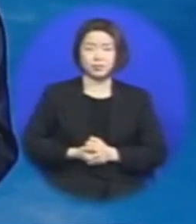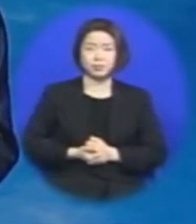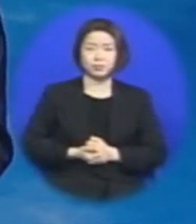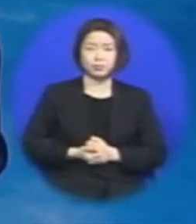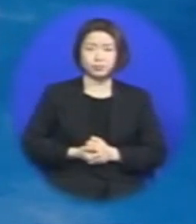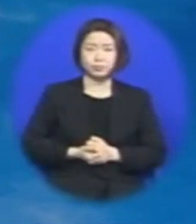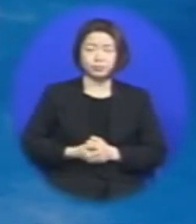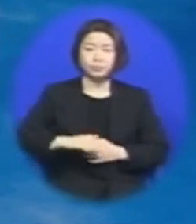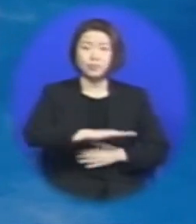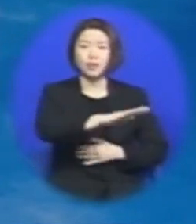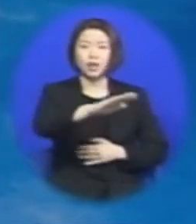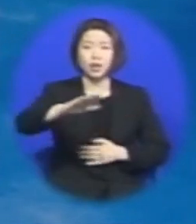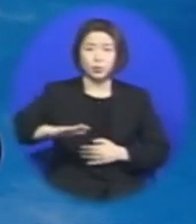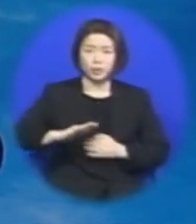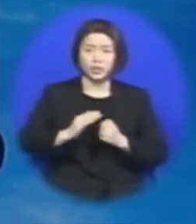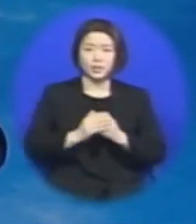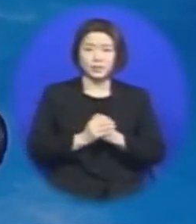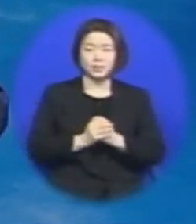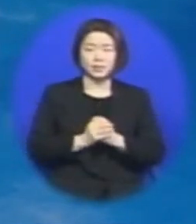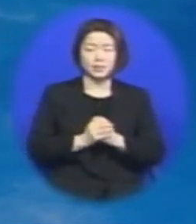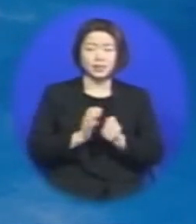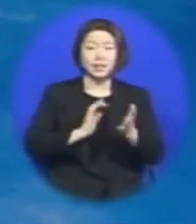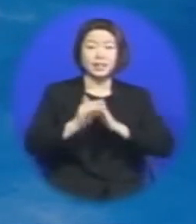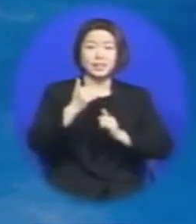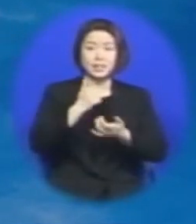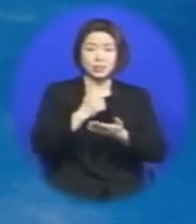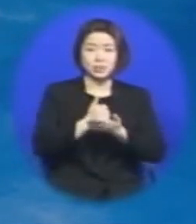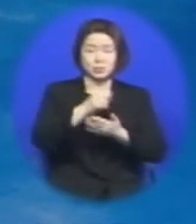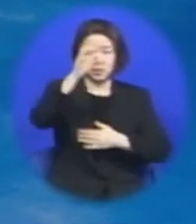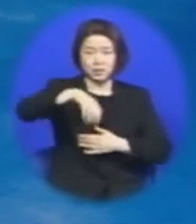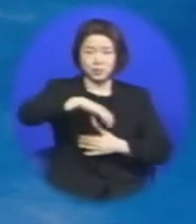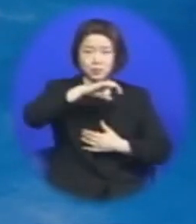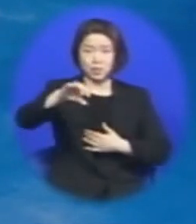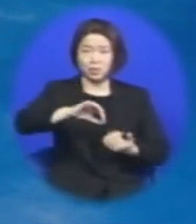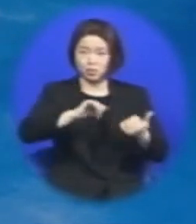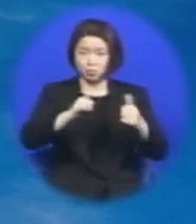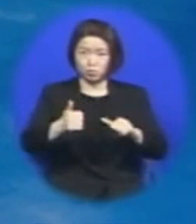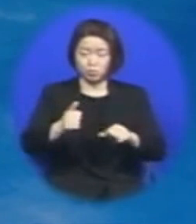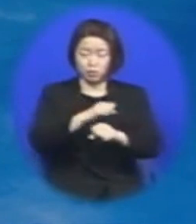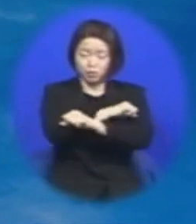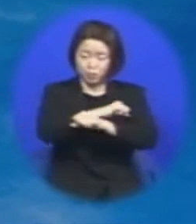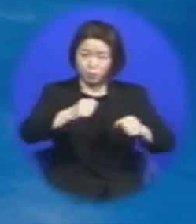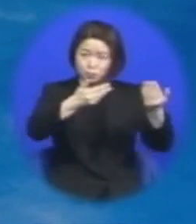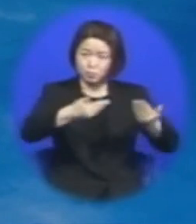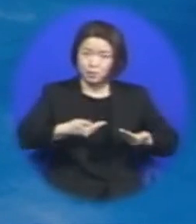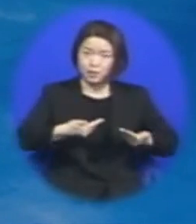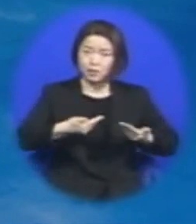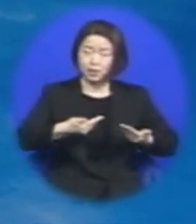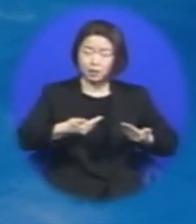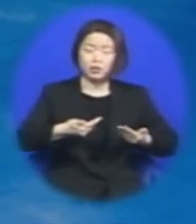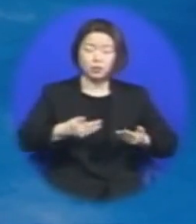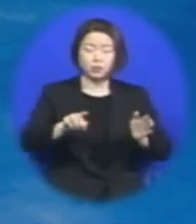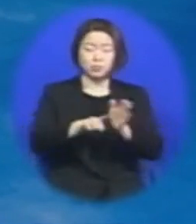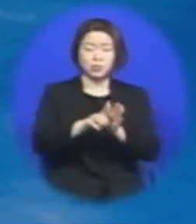아닙니까 는 예수님이 십자가에 죽으셔서 용서받았다고 그렇게